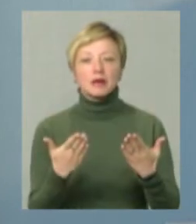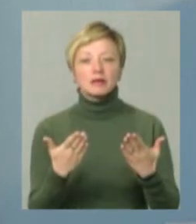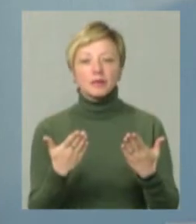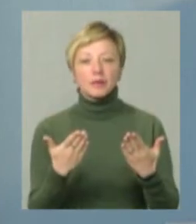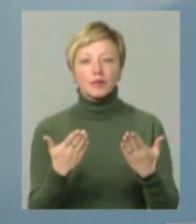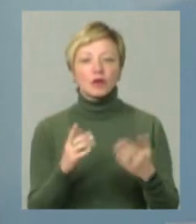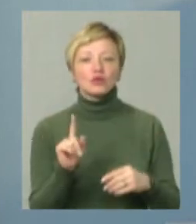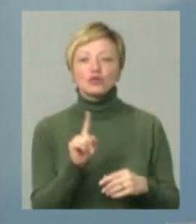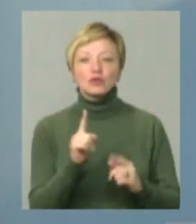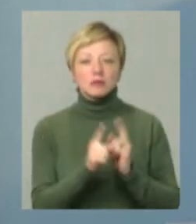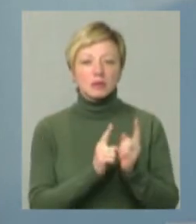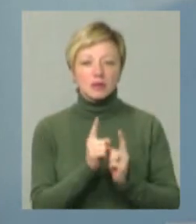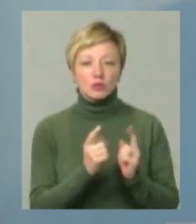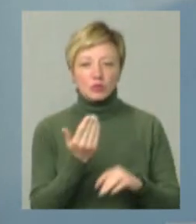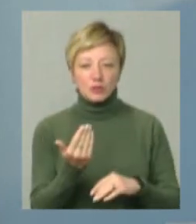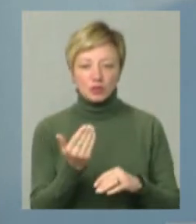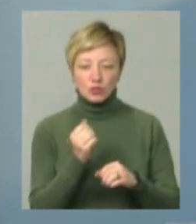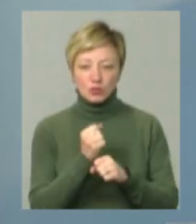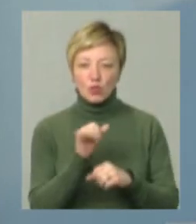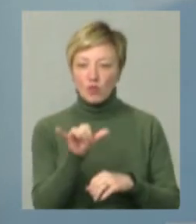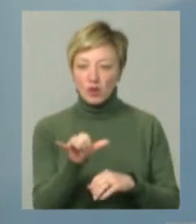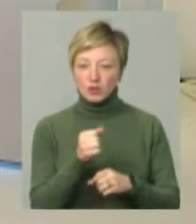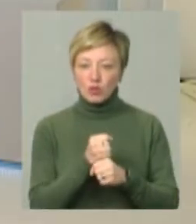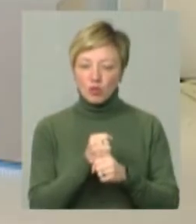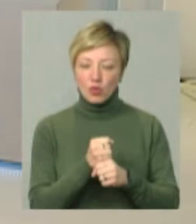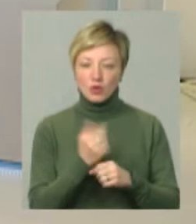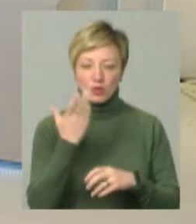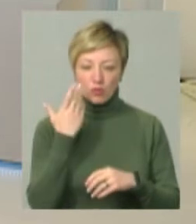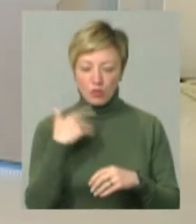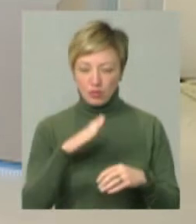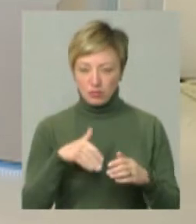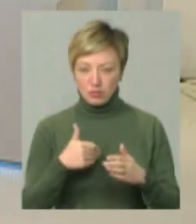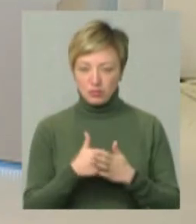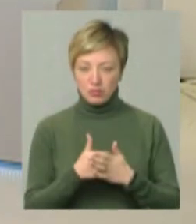запитати, що змінилося у вашій роботі відтоді, як